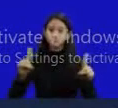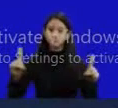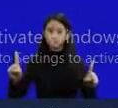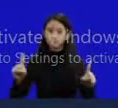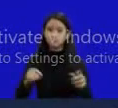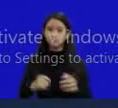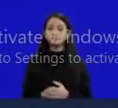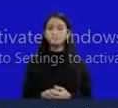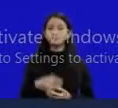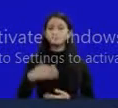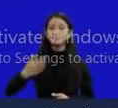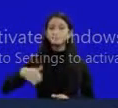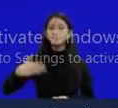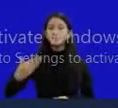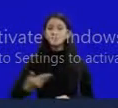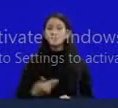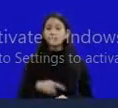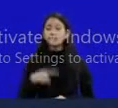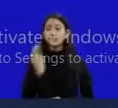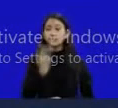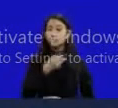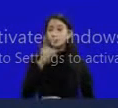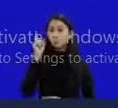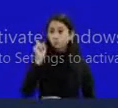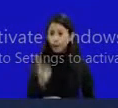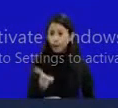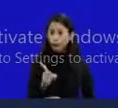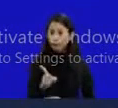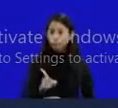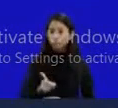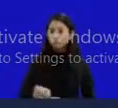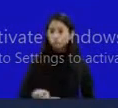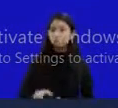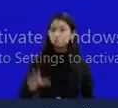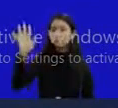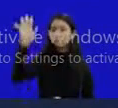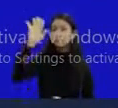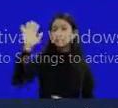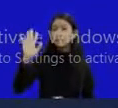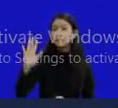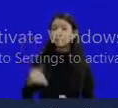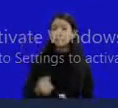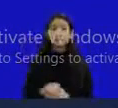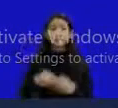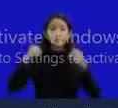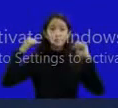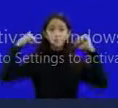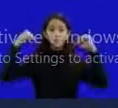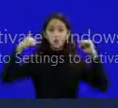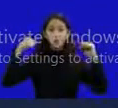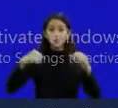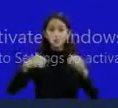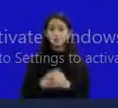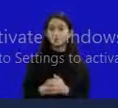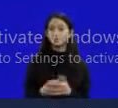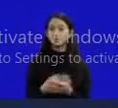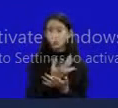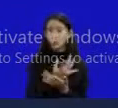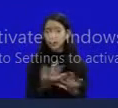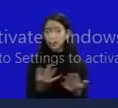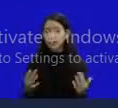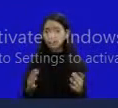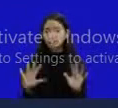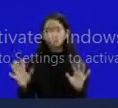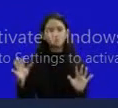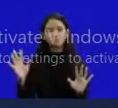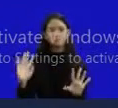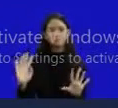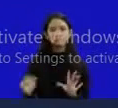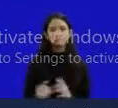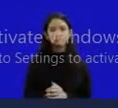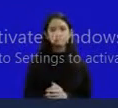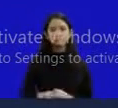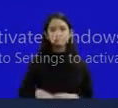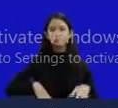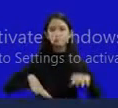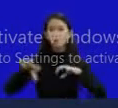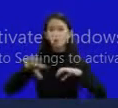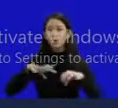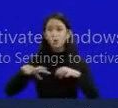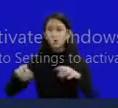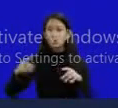Oh ya kita pastikan bahwa kondisi medis warga satuan pendidikan yang punya komorbiditas tidak boleh